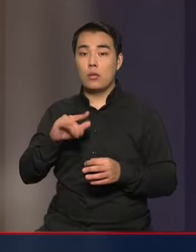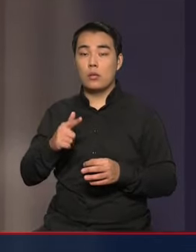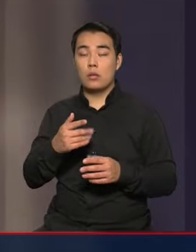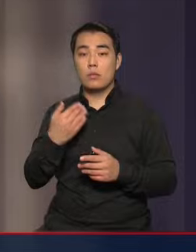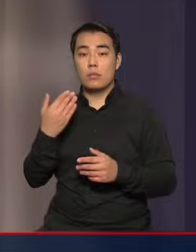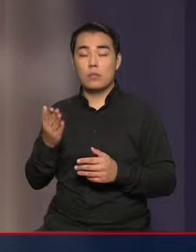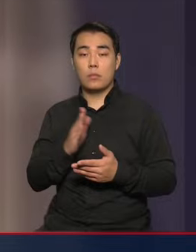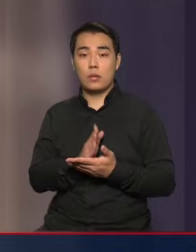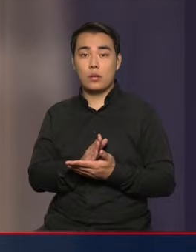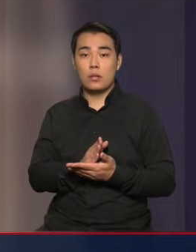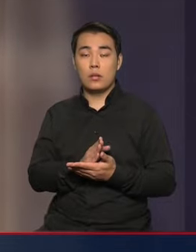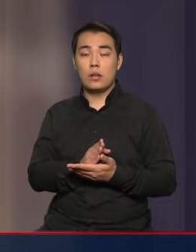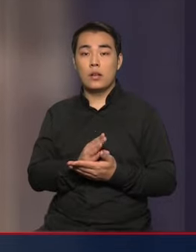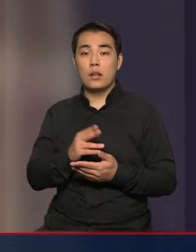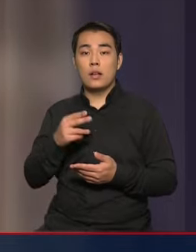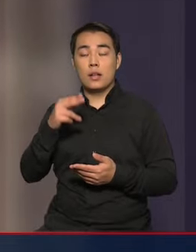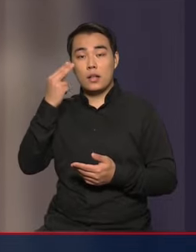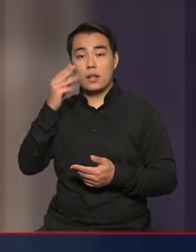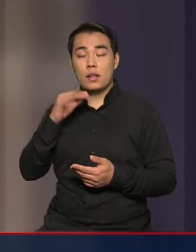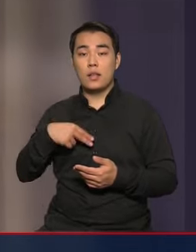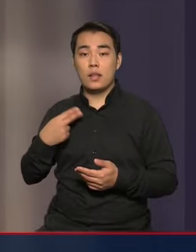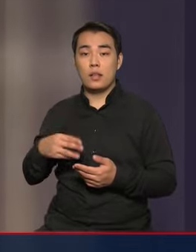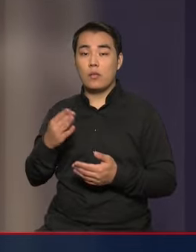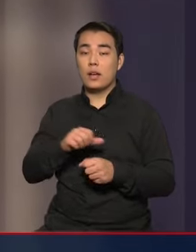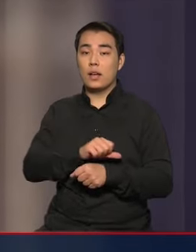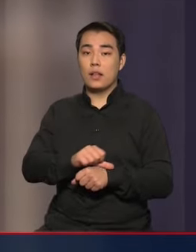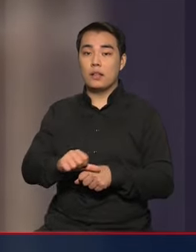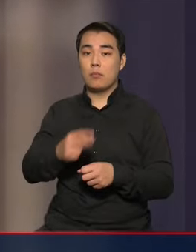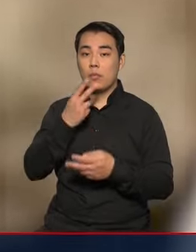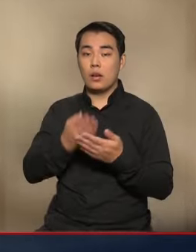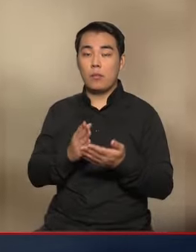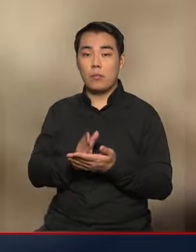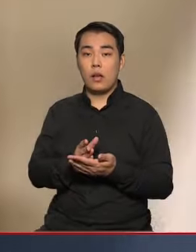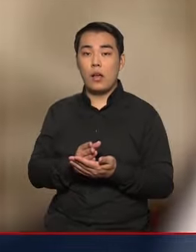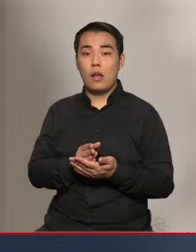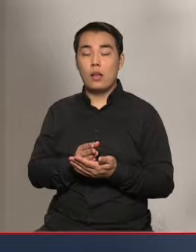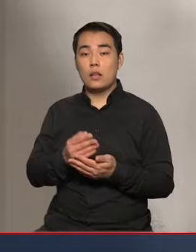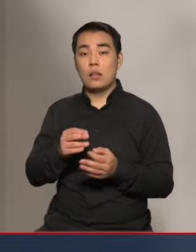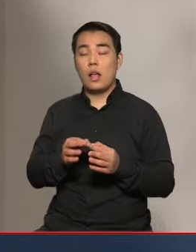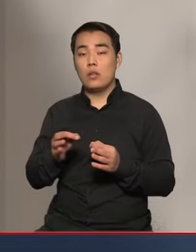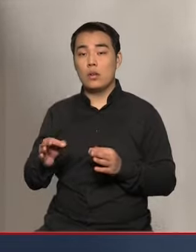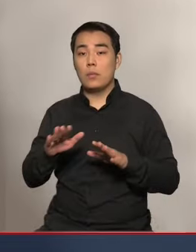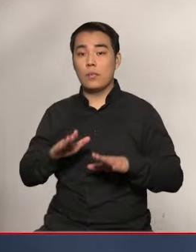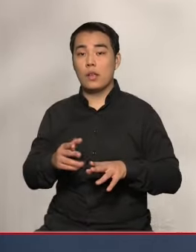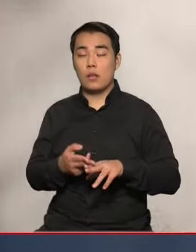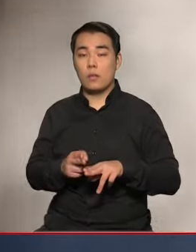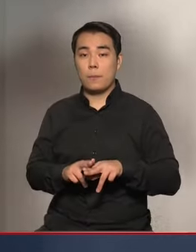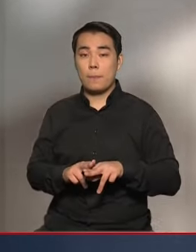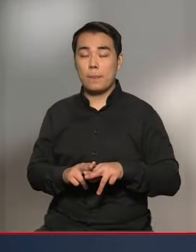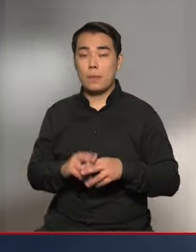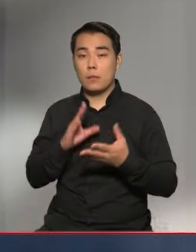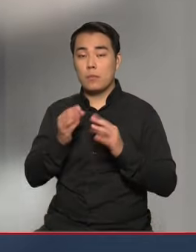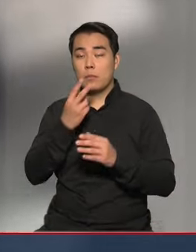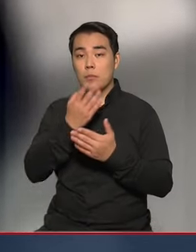қарай. Қырғызстан менен Қытайдың шекарасында. Алыстағы жер сілкіністің